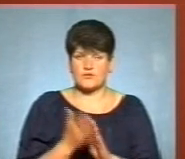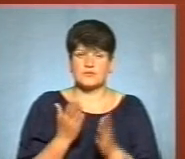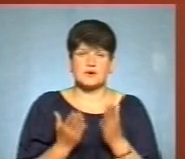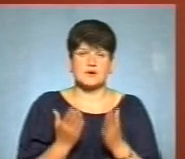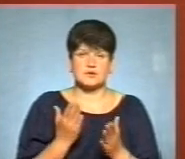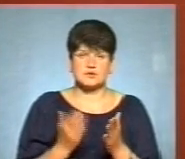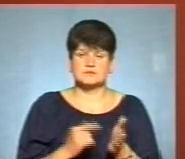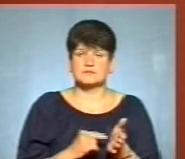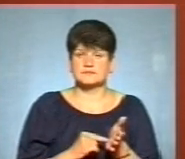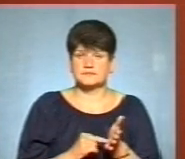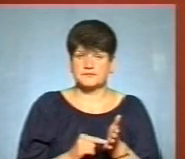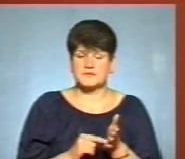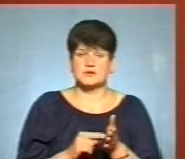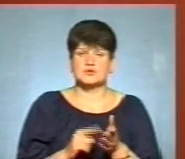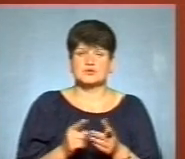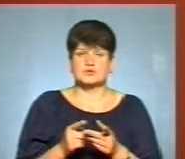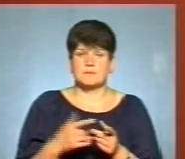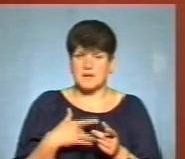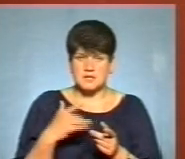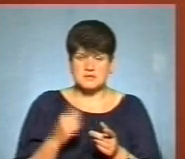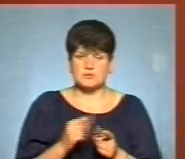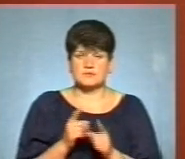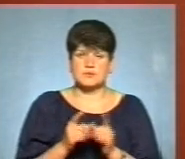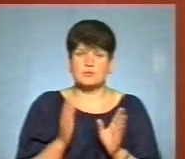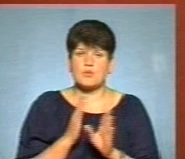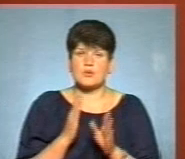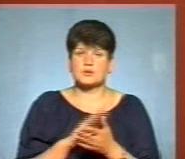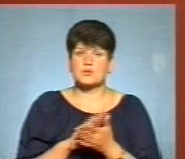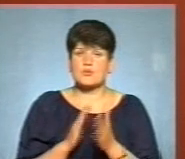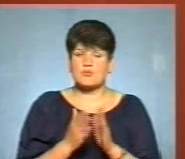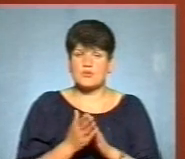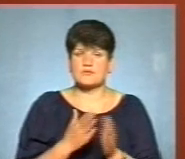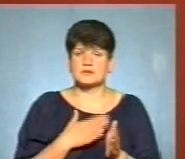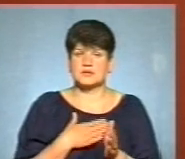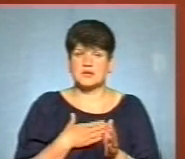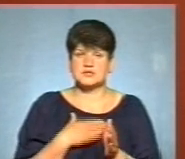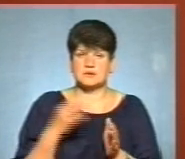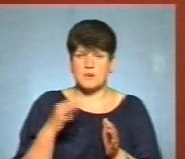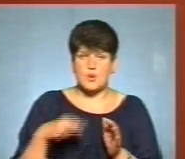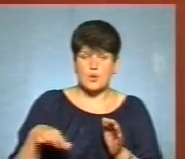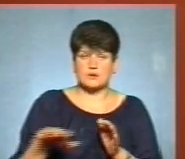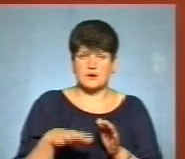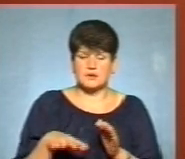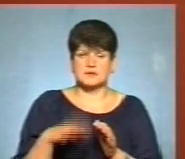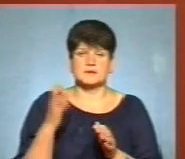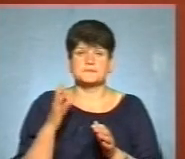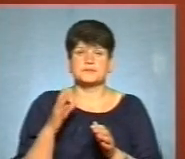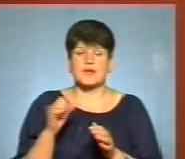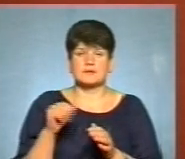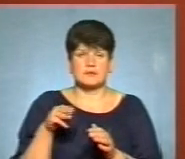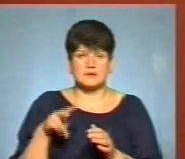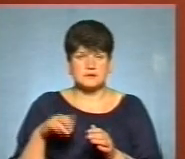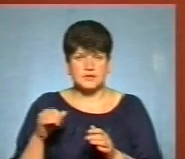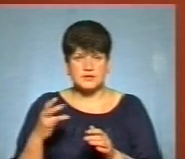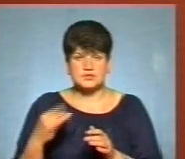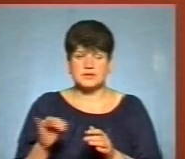зазначити, що принципово змінюються погодні умови над нашими океанами, Північно-Льодовитий, Атлантичний океан,